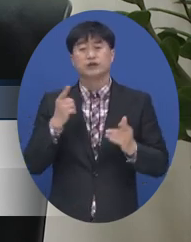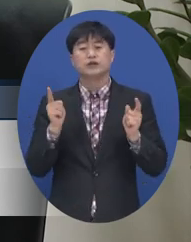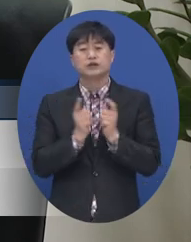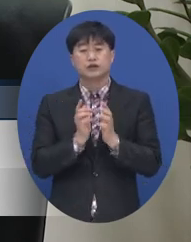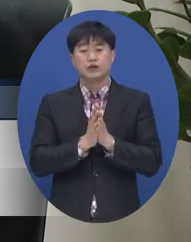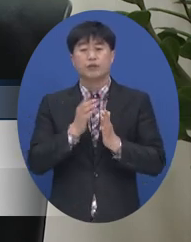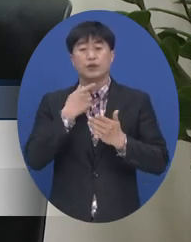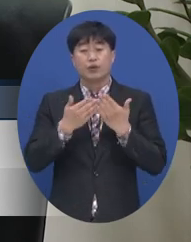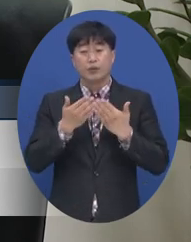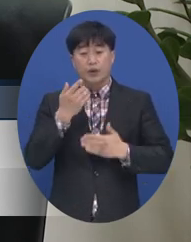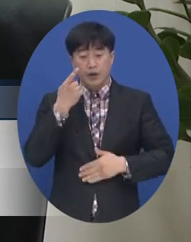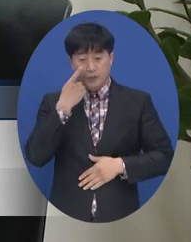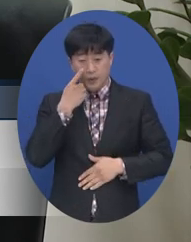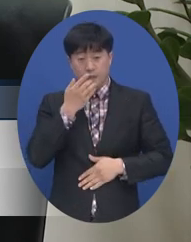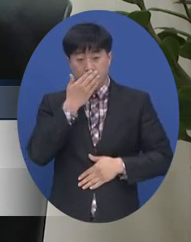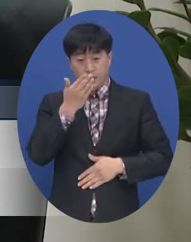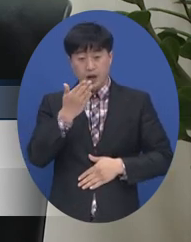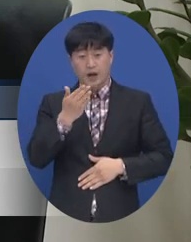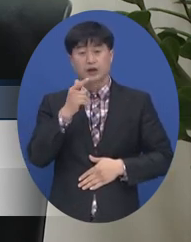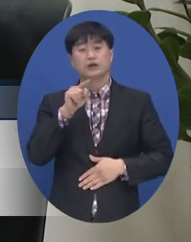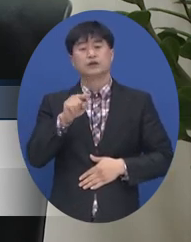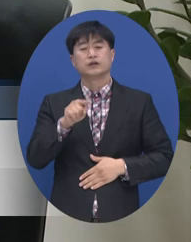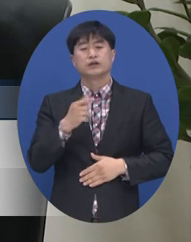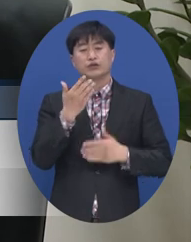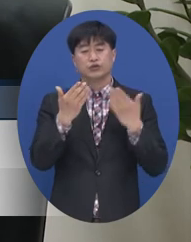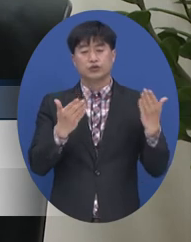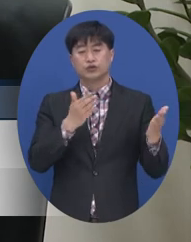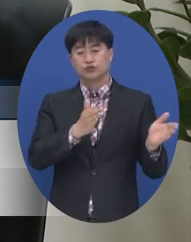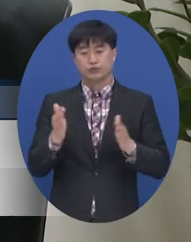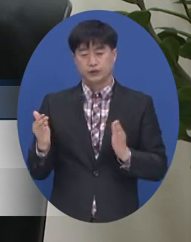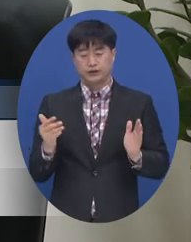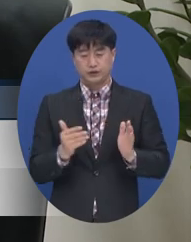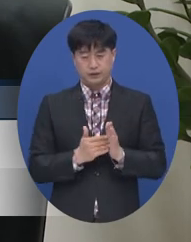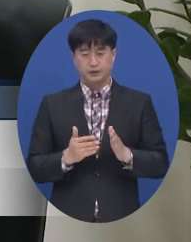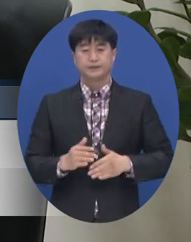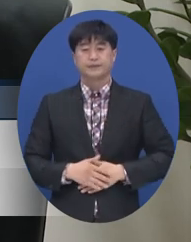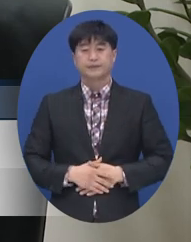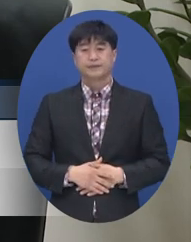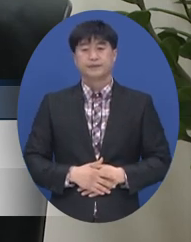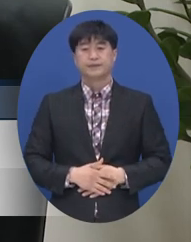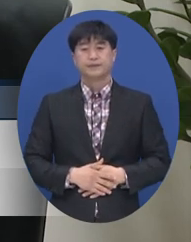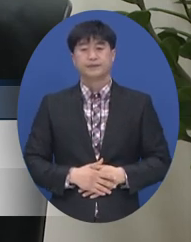기술들을 직접 경험해볼 수 있는 그런